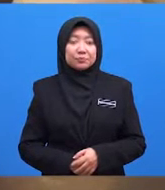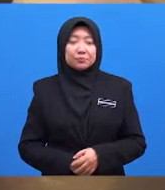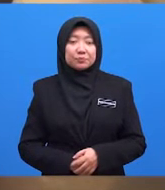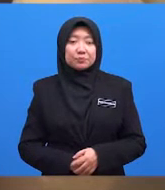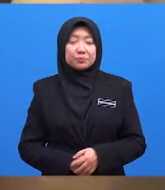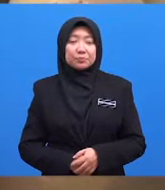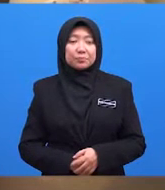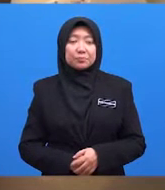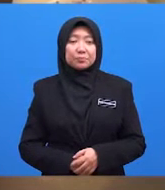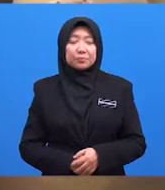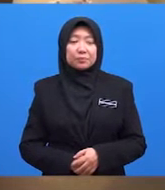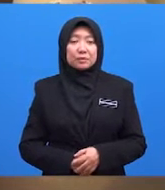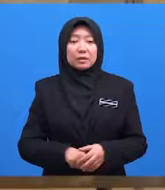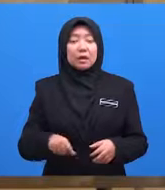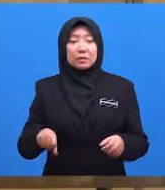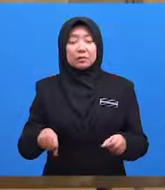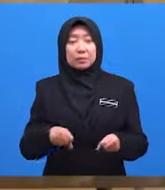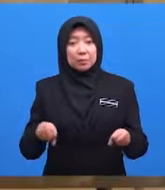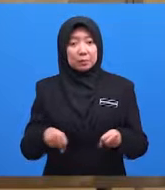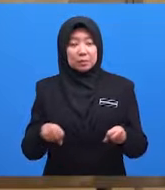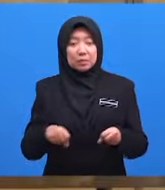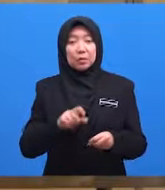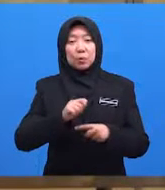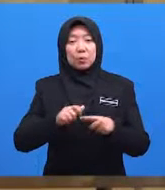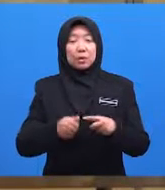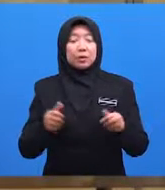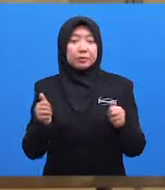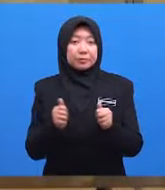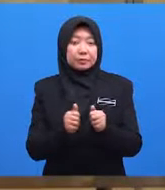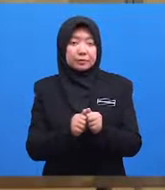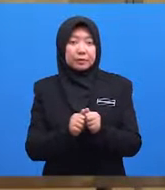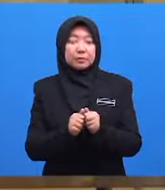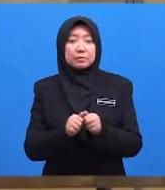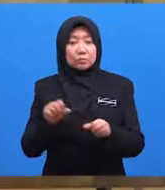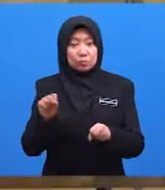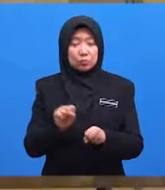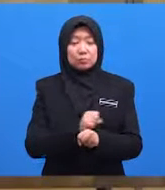Balik-balikkan udang supaya udang masak sekata.